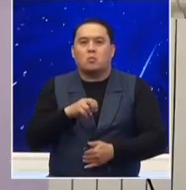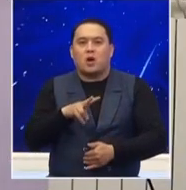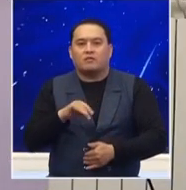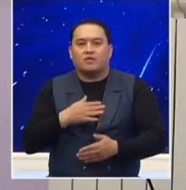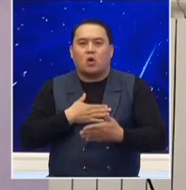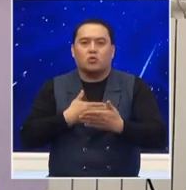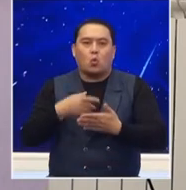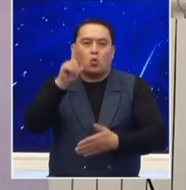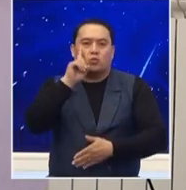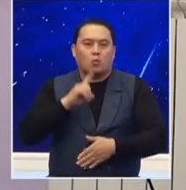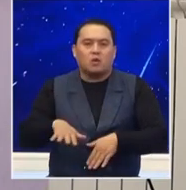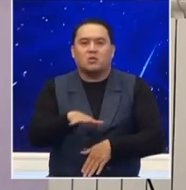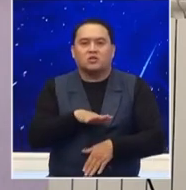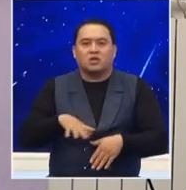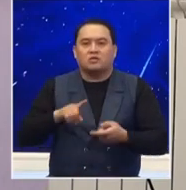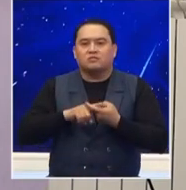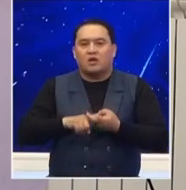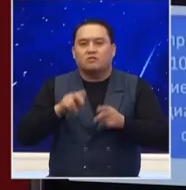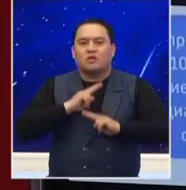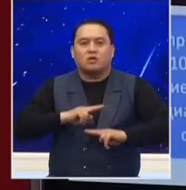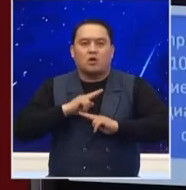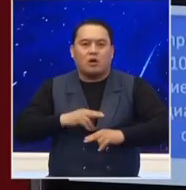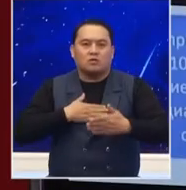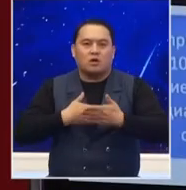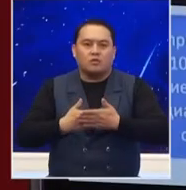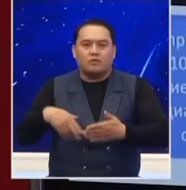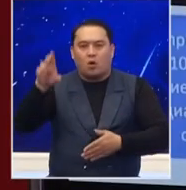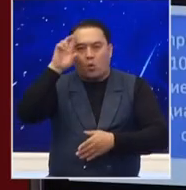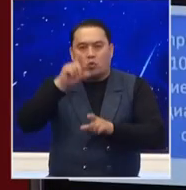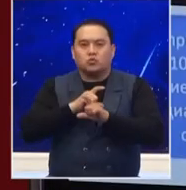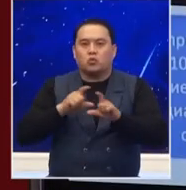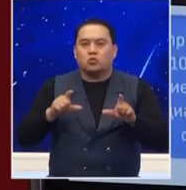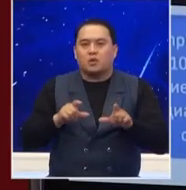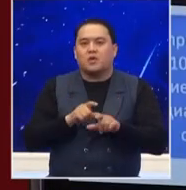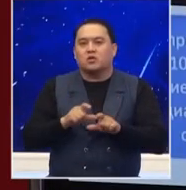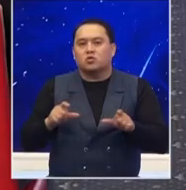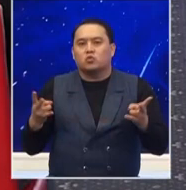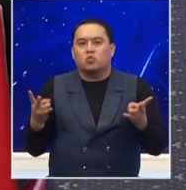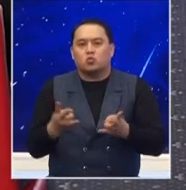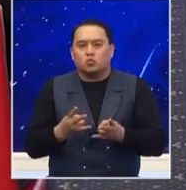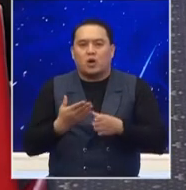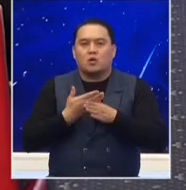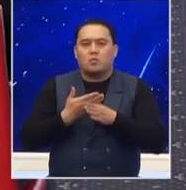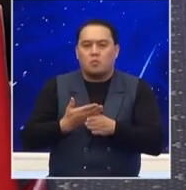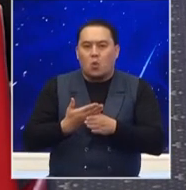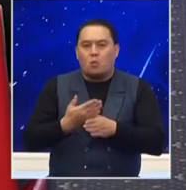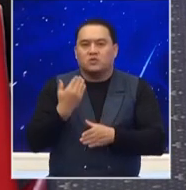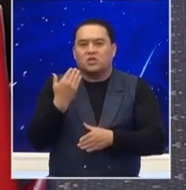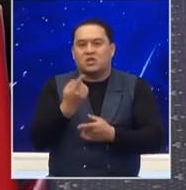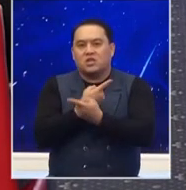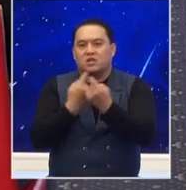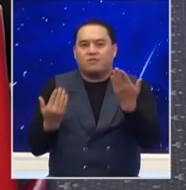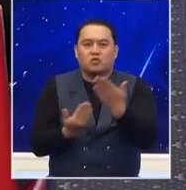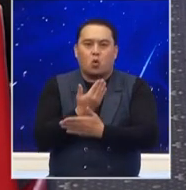приложение «Смарт Волонтер» – удобная площадка для взаимодействия между волонтерами, госорганами и гражданами, нуждающимися в